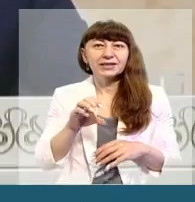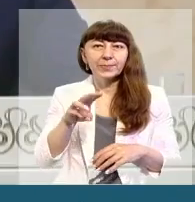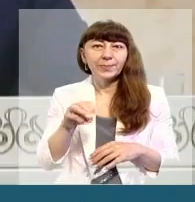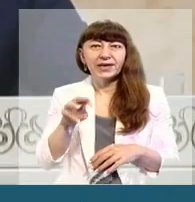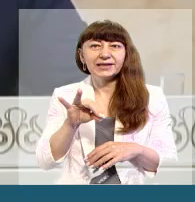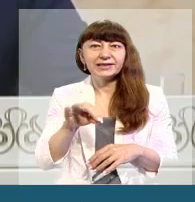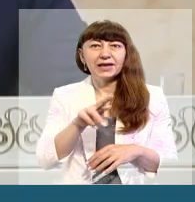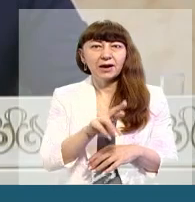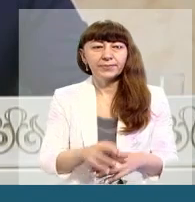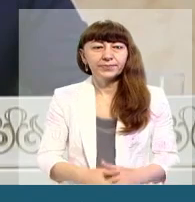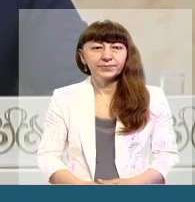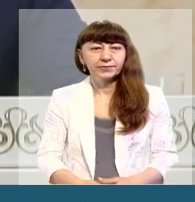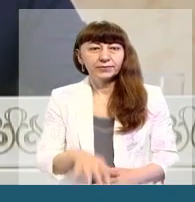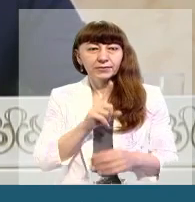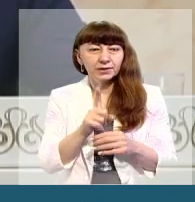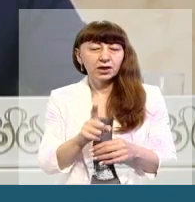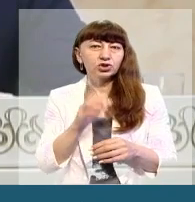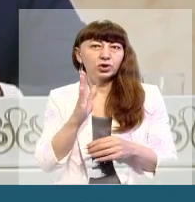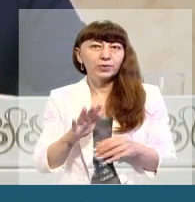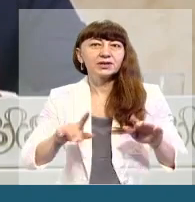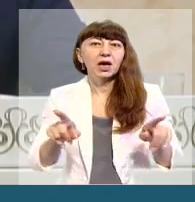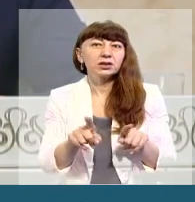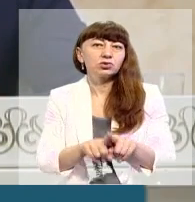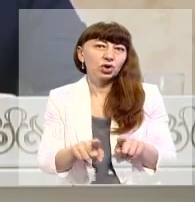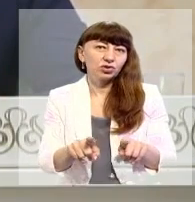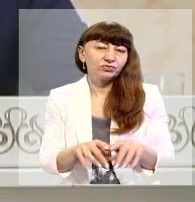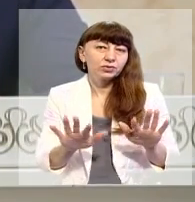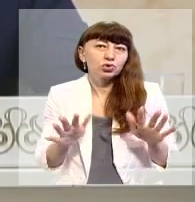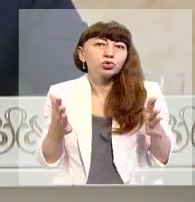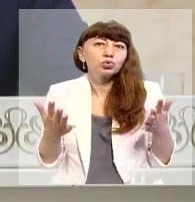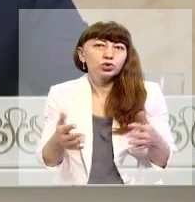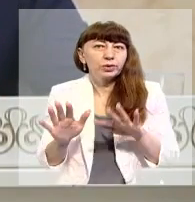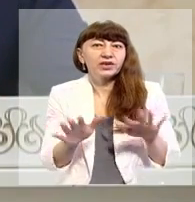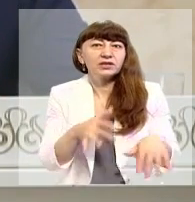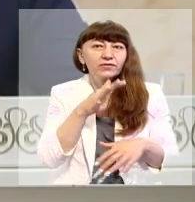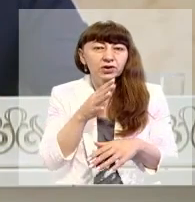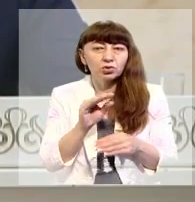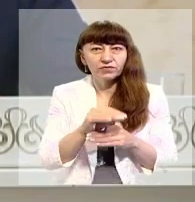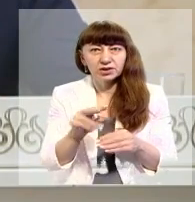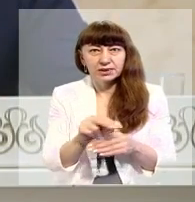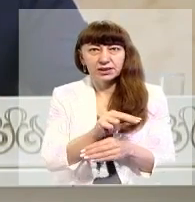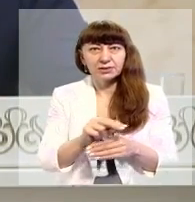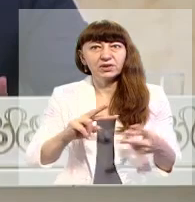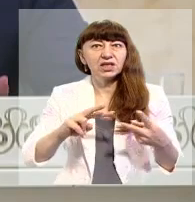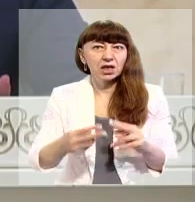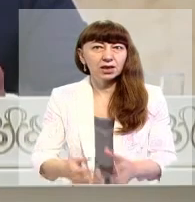Я думаю, что должны произойти какие-то случаи, должно пройти время, чтобы внести какие-то изменения.